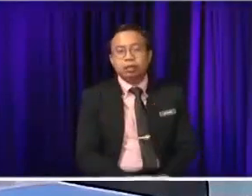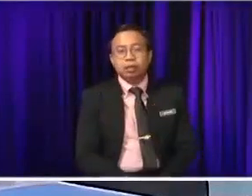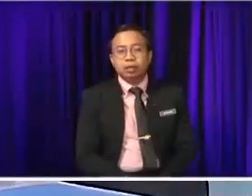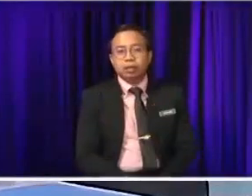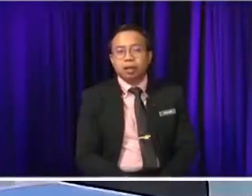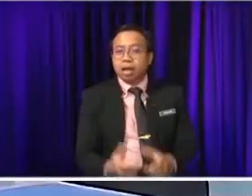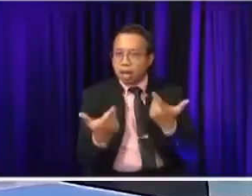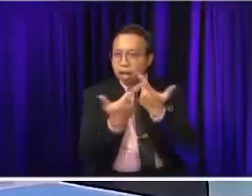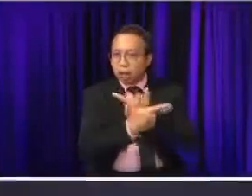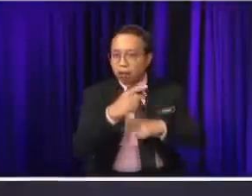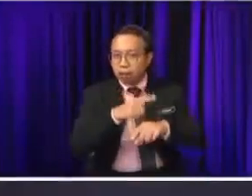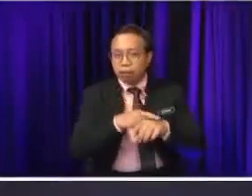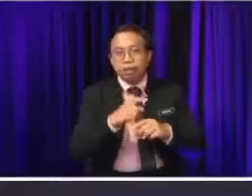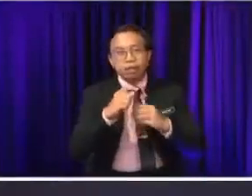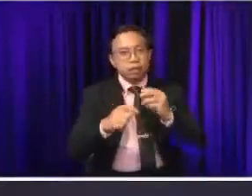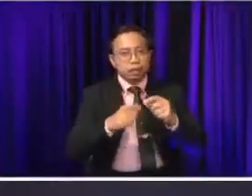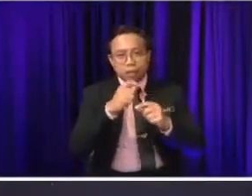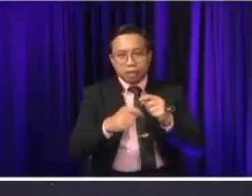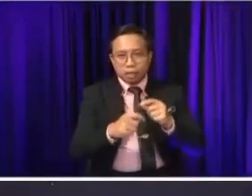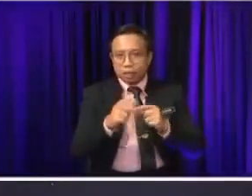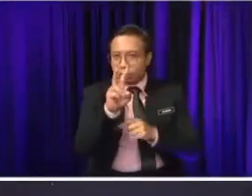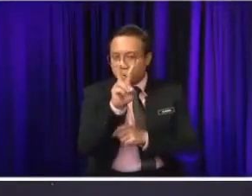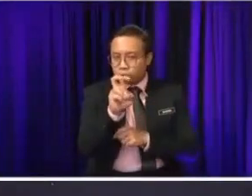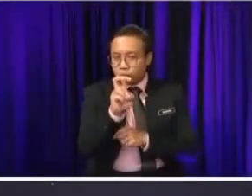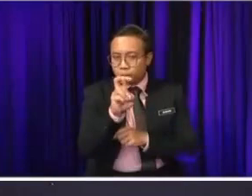ini Pakde tari 205